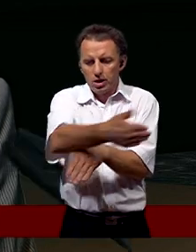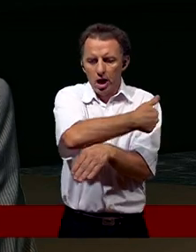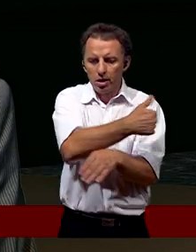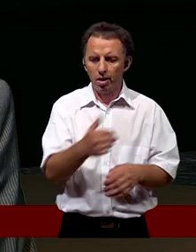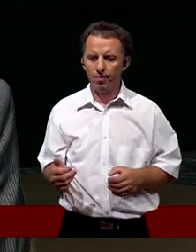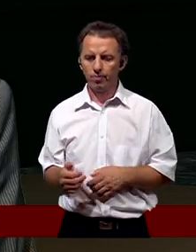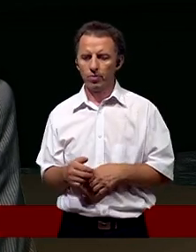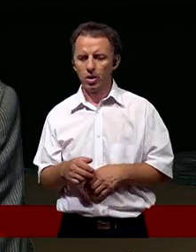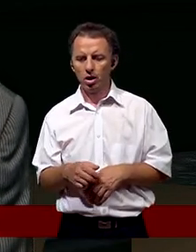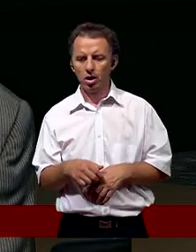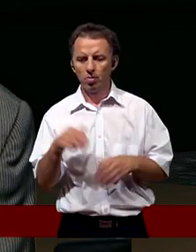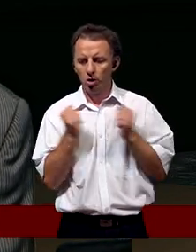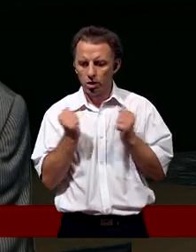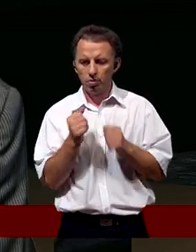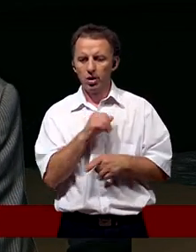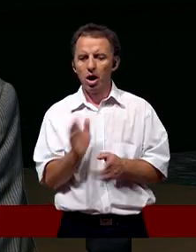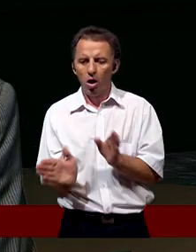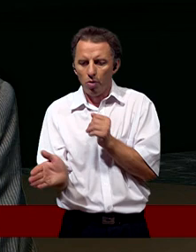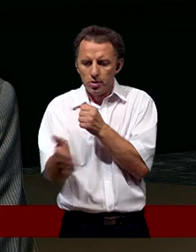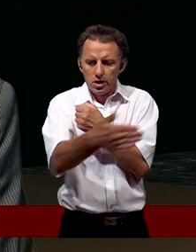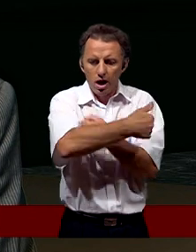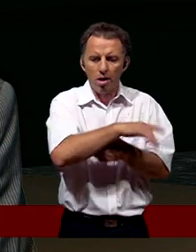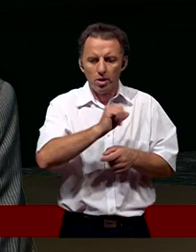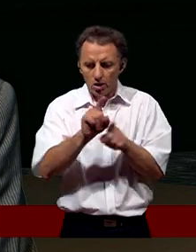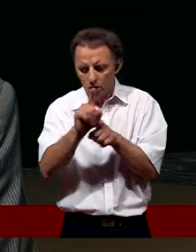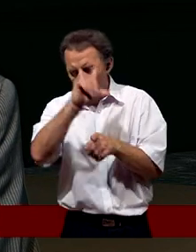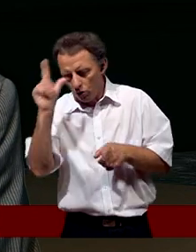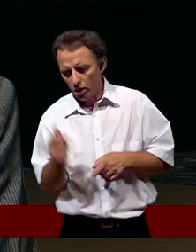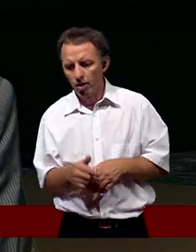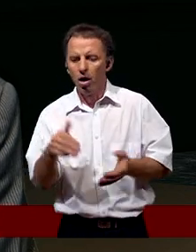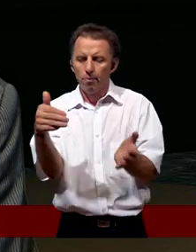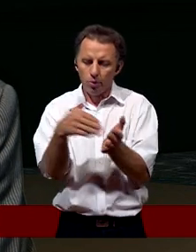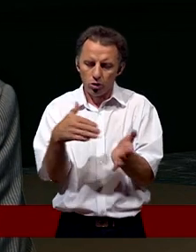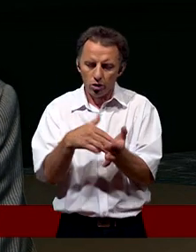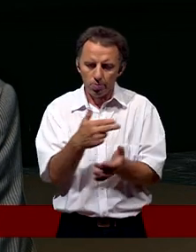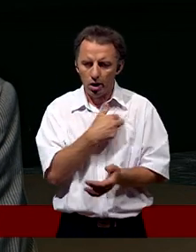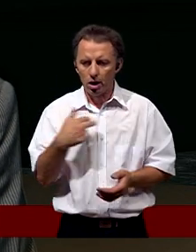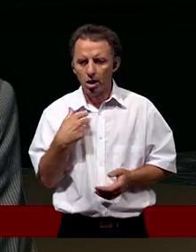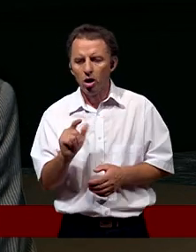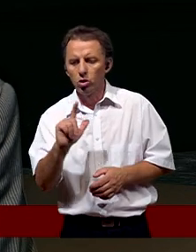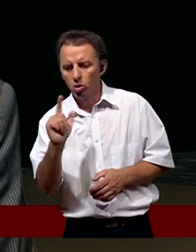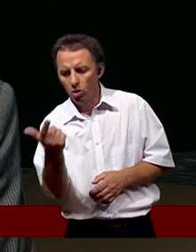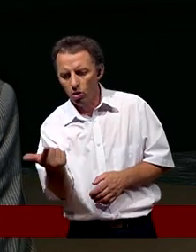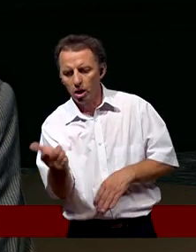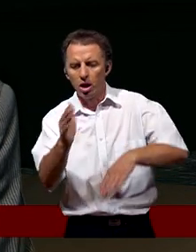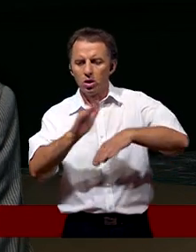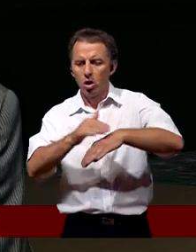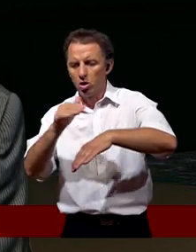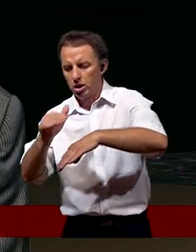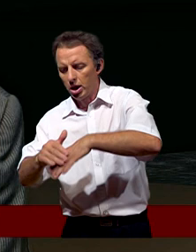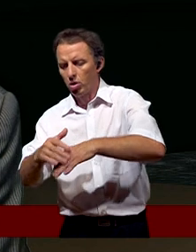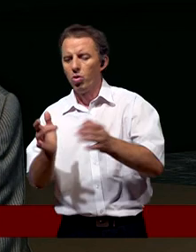omijać. Może i my omijamy ludzi. I potrzeba nam drugiego